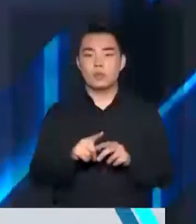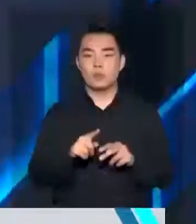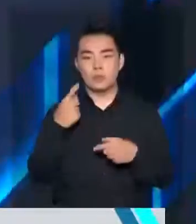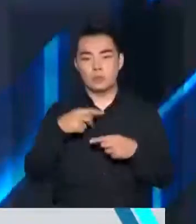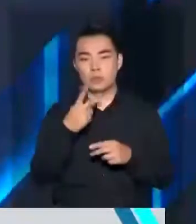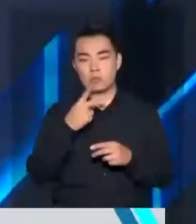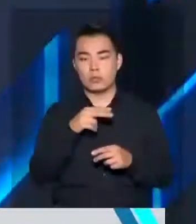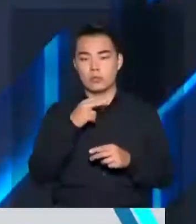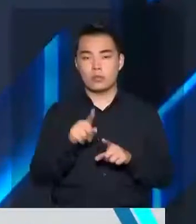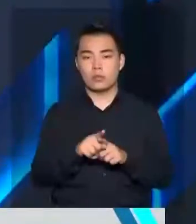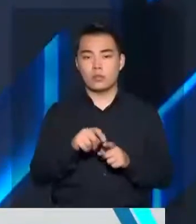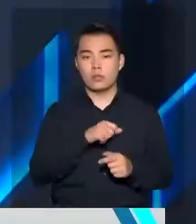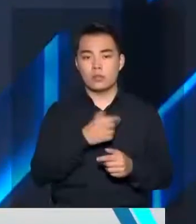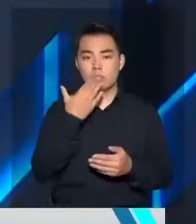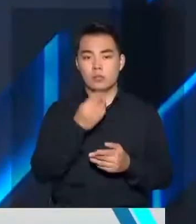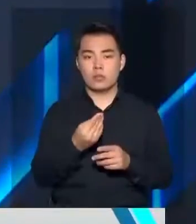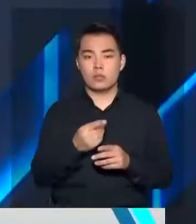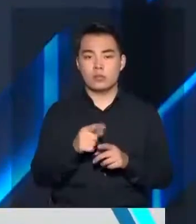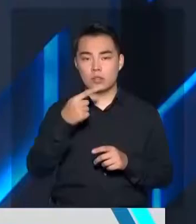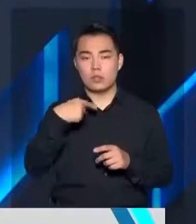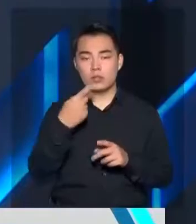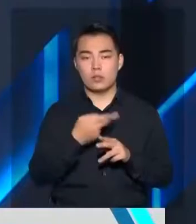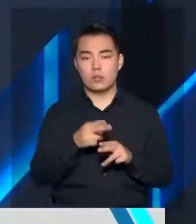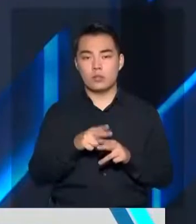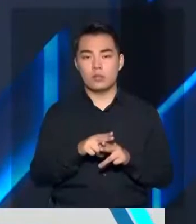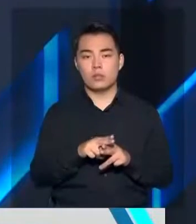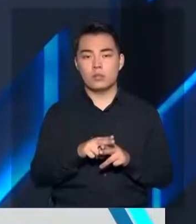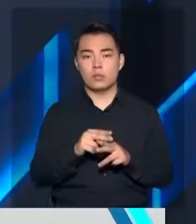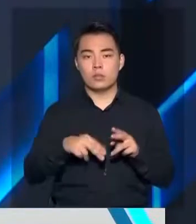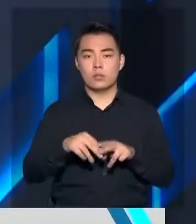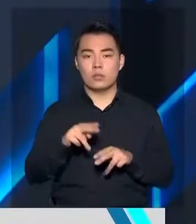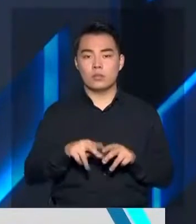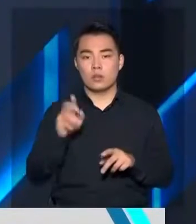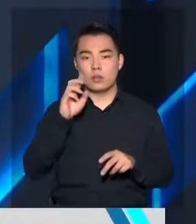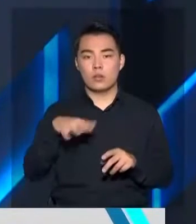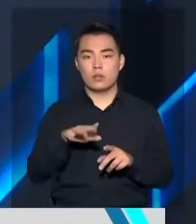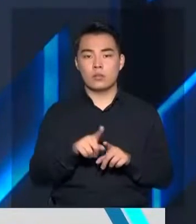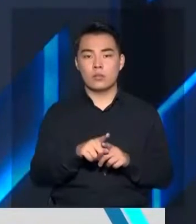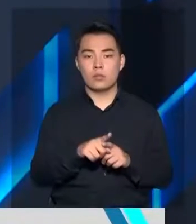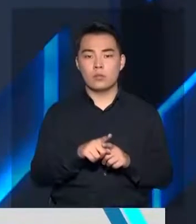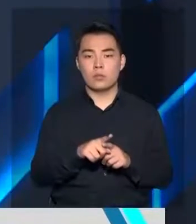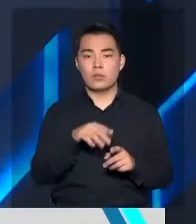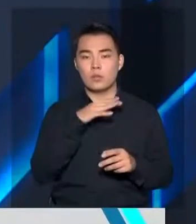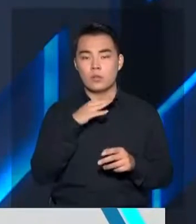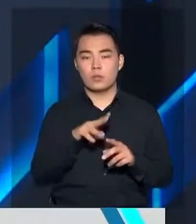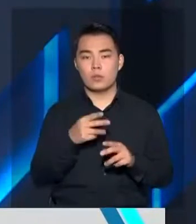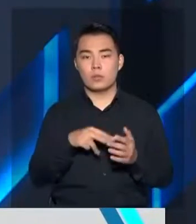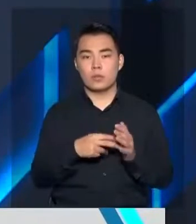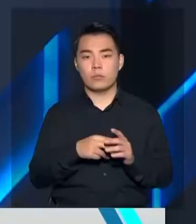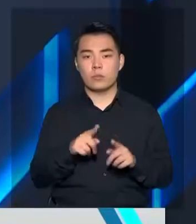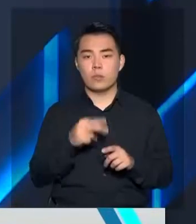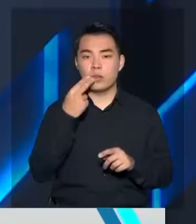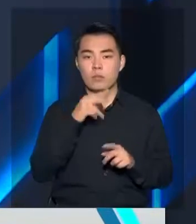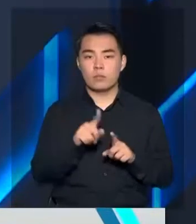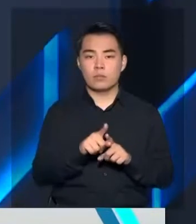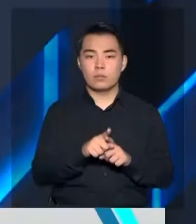уақытта жеке компаниялар салған тұрғын үй кешендері мен мемлекет тапсырысымен салынған тұрғын үй кешендерінің сапасы жер